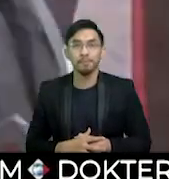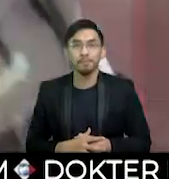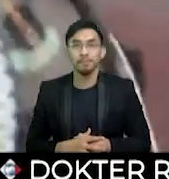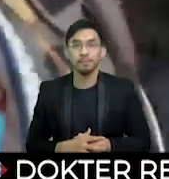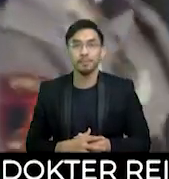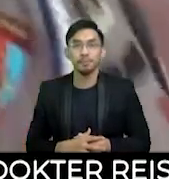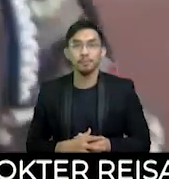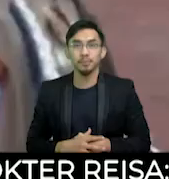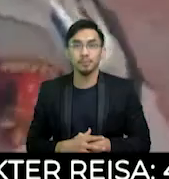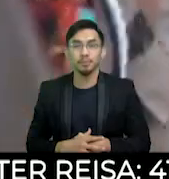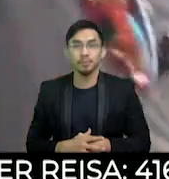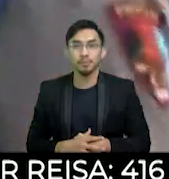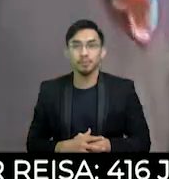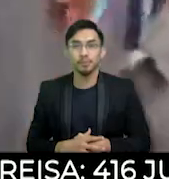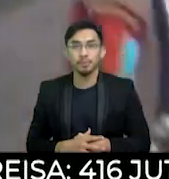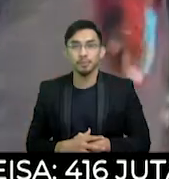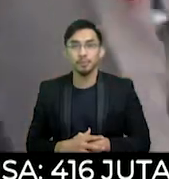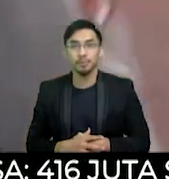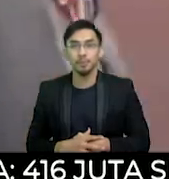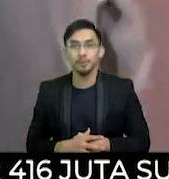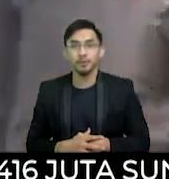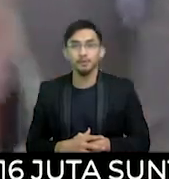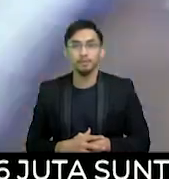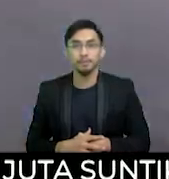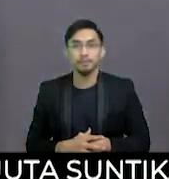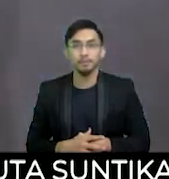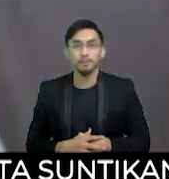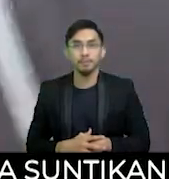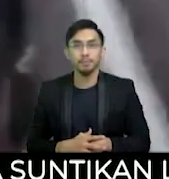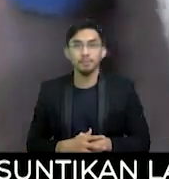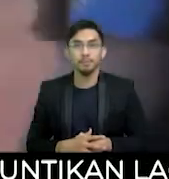Dari Medan, Sumatera Utara, Aminur Rashid, iNews, melaporkan.